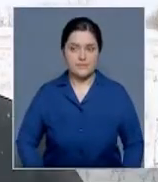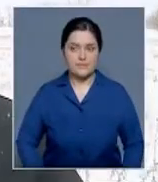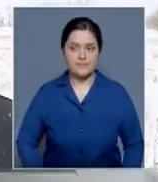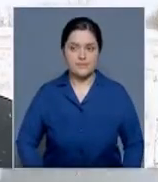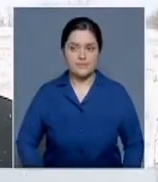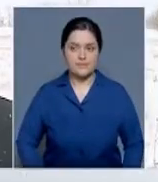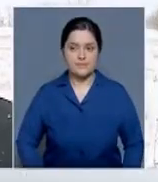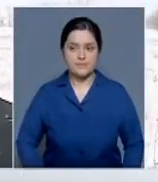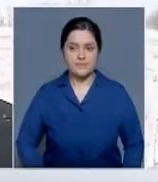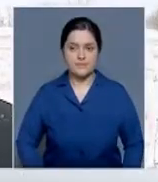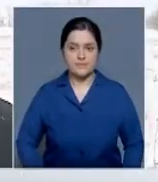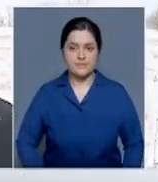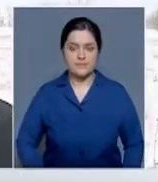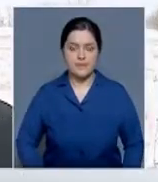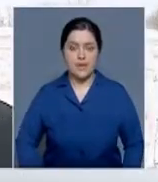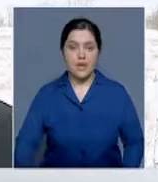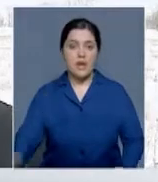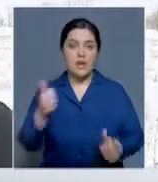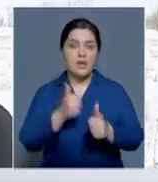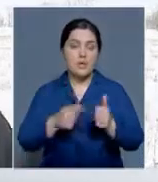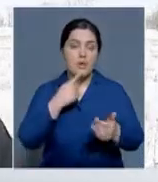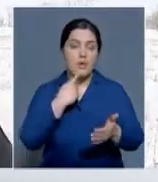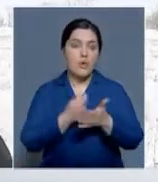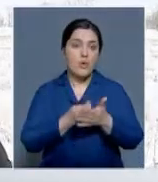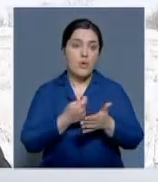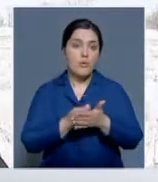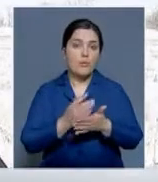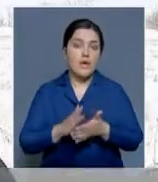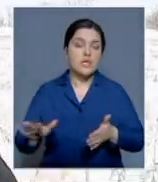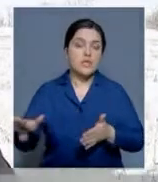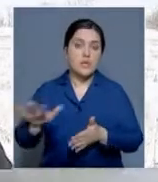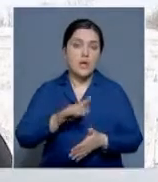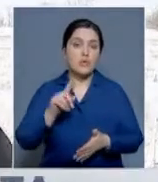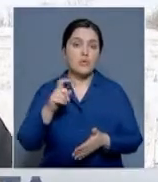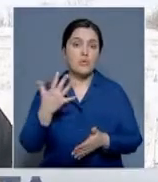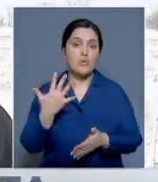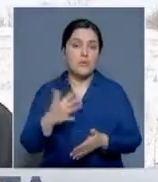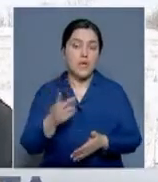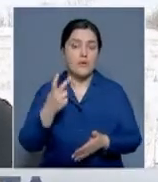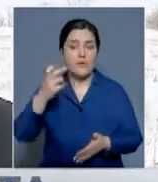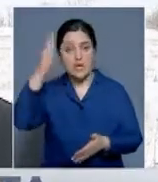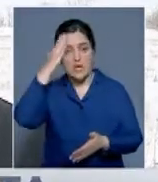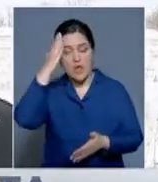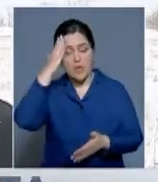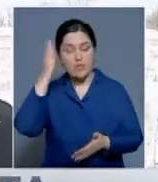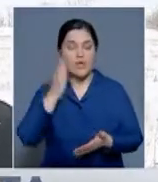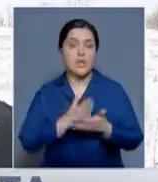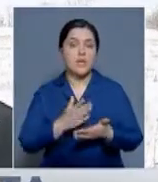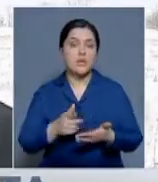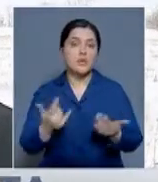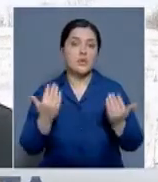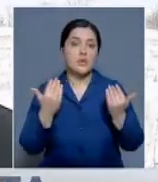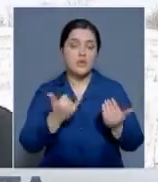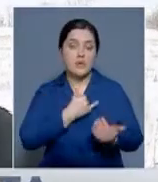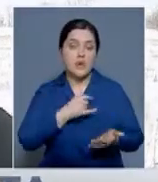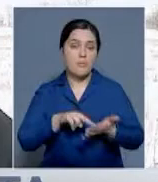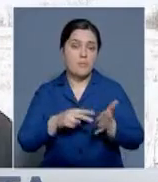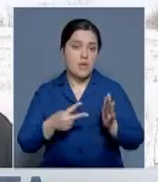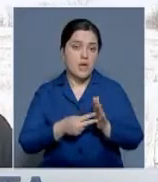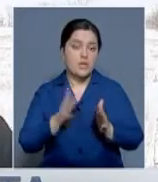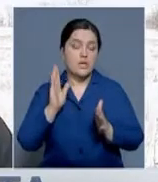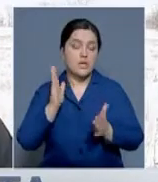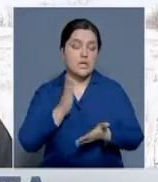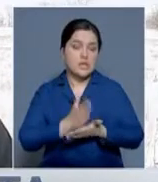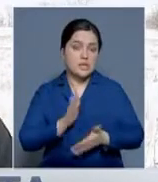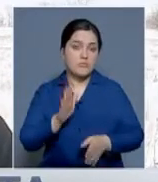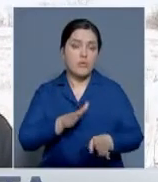Каждая откормочная площадка рассчитана на минимум 150-200 голов. Также сейчас мы разрабатываем комплексный план по реализации